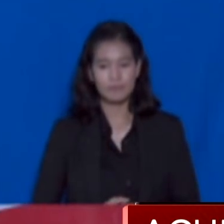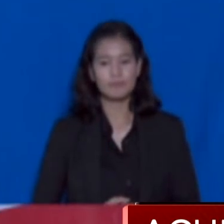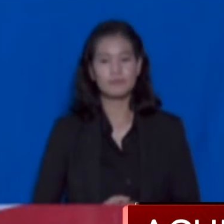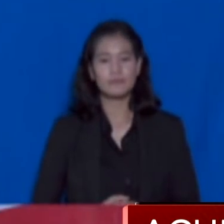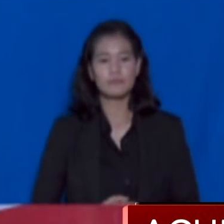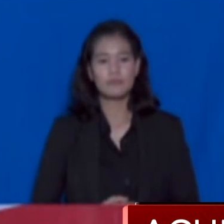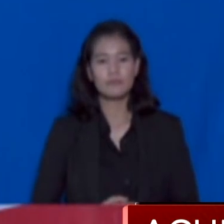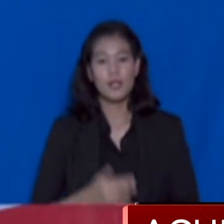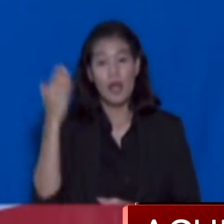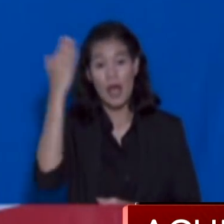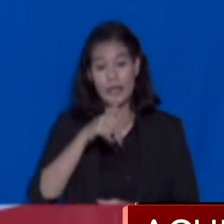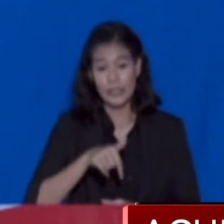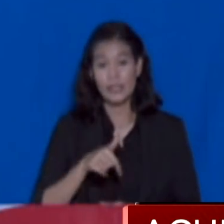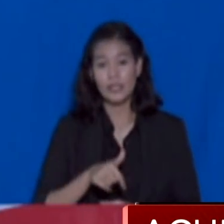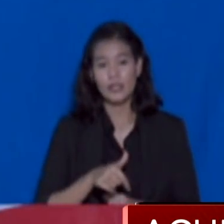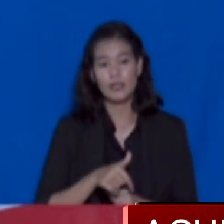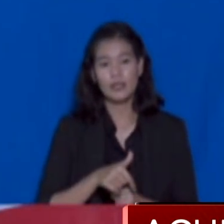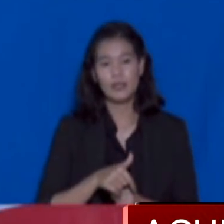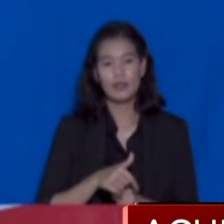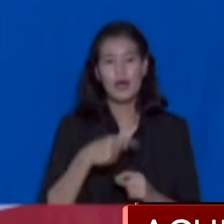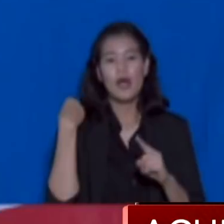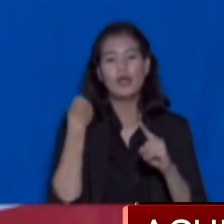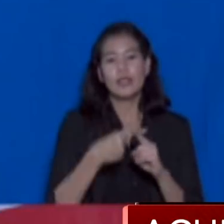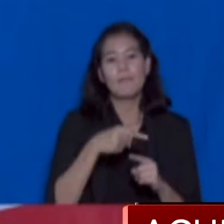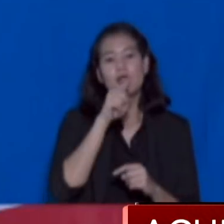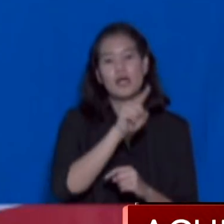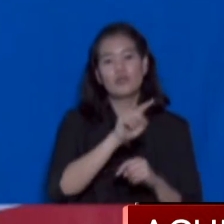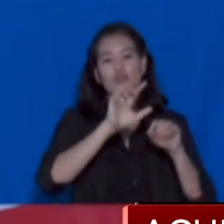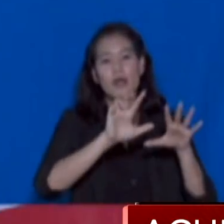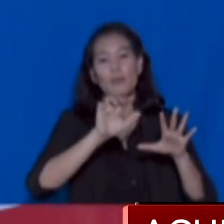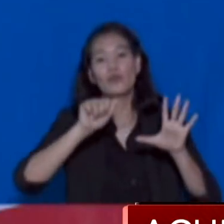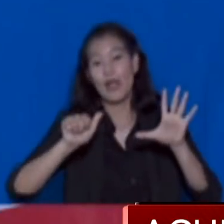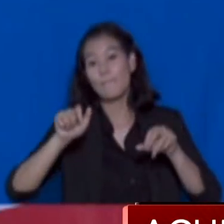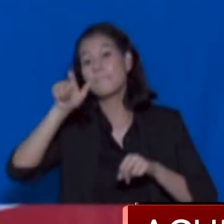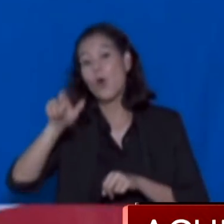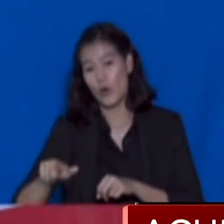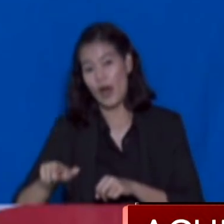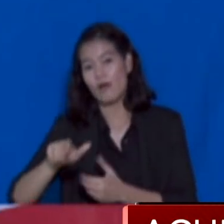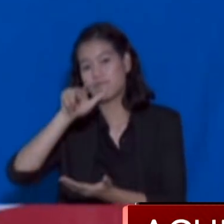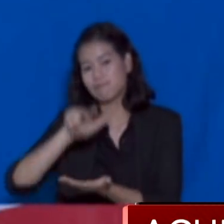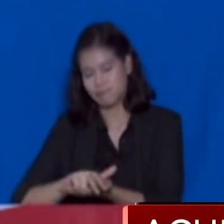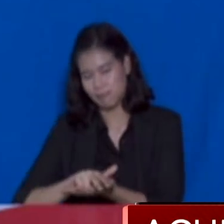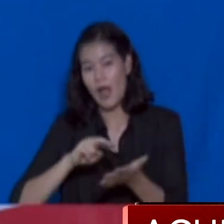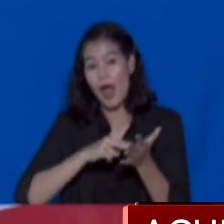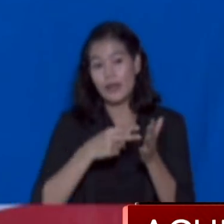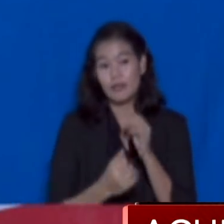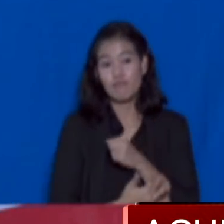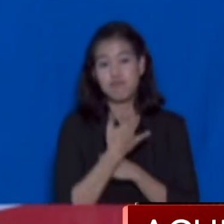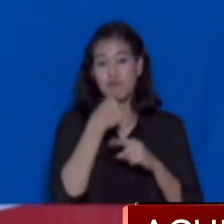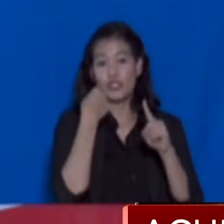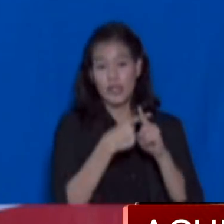pada hari ini bertambah 196 orang sehingga jumlah positif